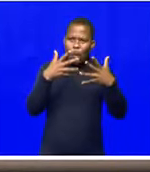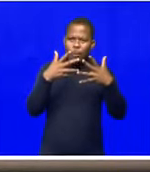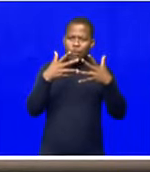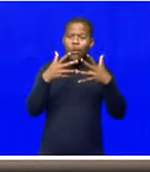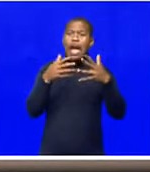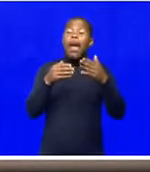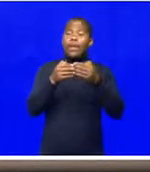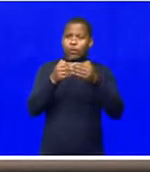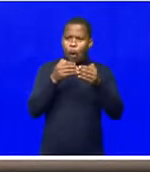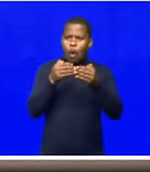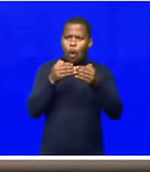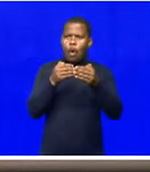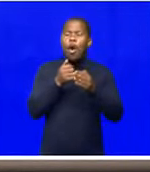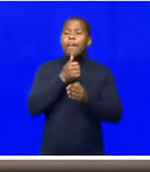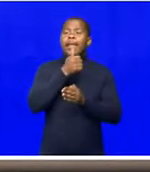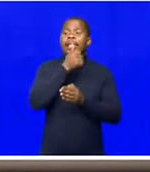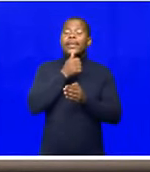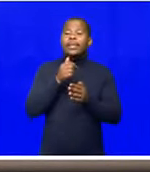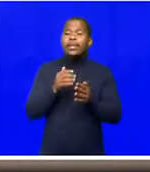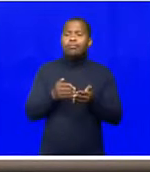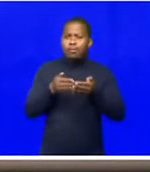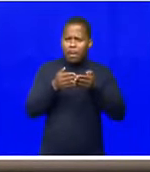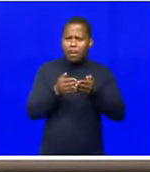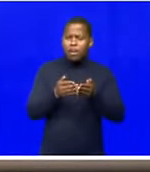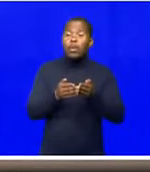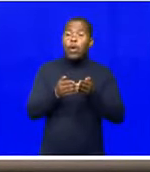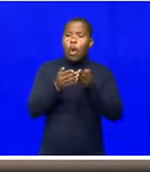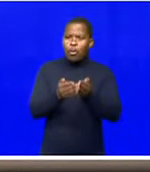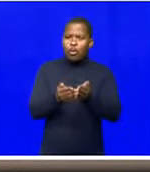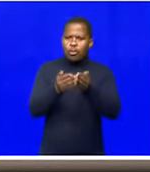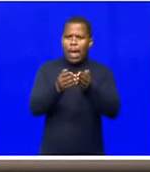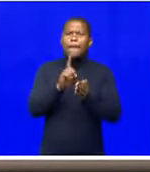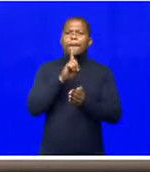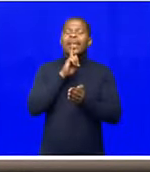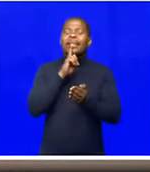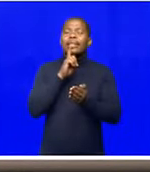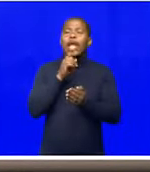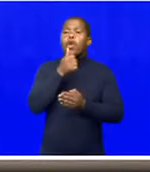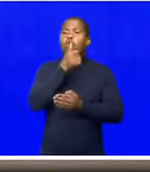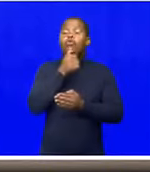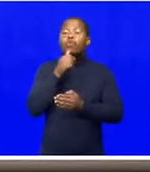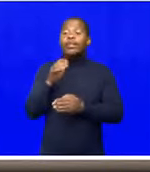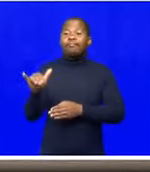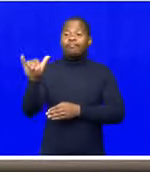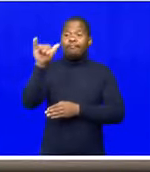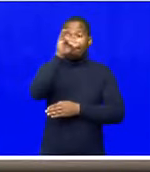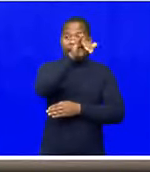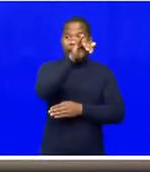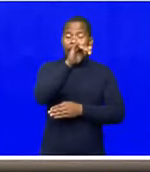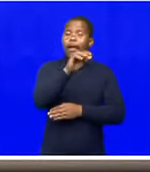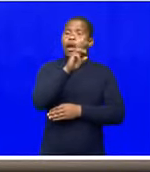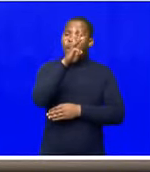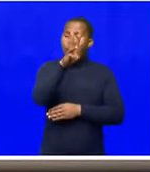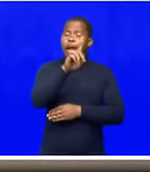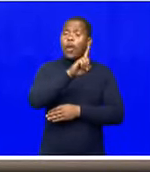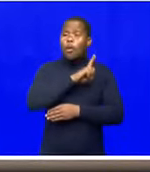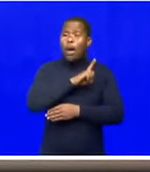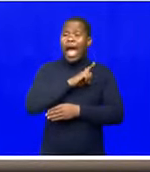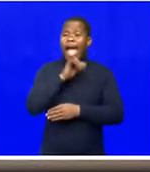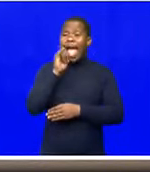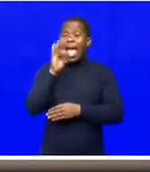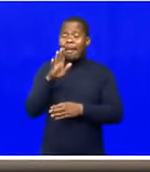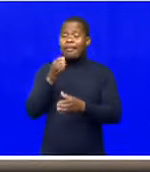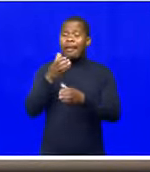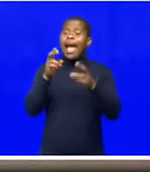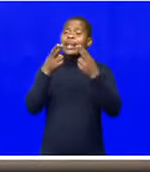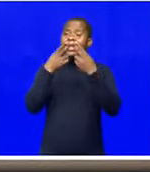ngemikhumbi tingangena kanjani ngaletindiza la eSwatini ngoba ukhanza ukuthi uma tiye ngale kubomakhelwane